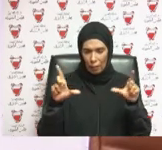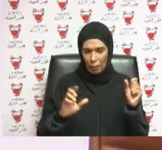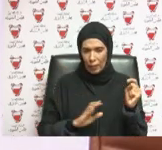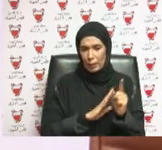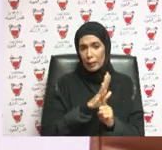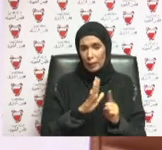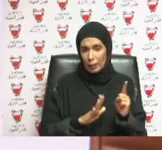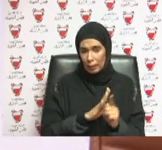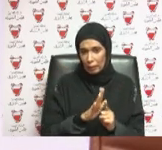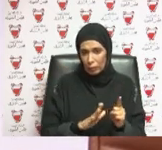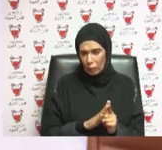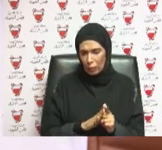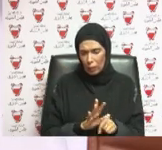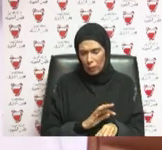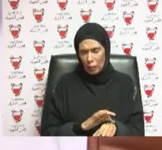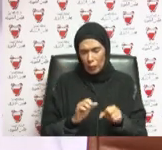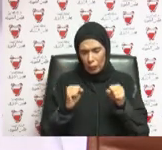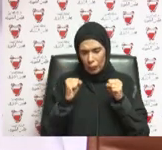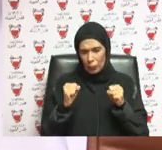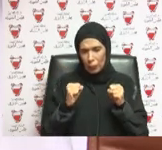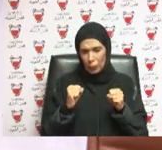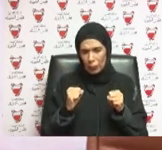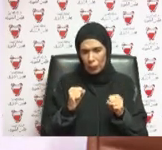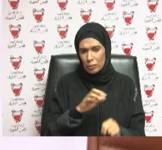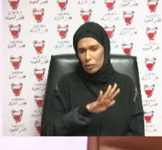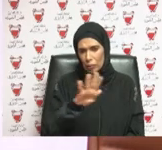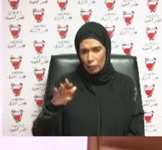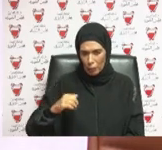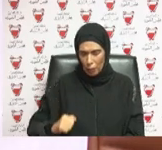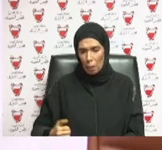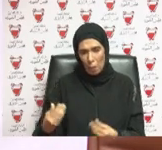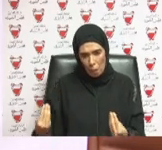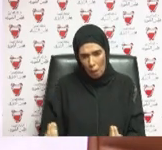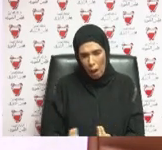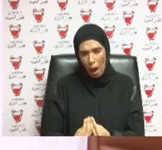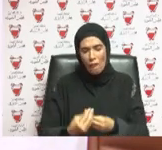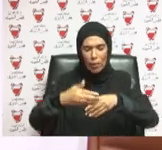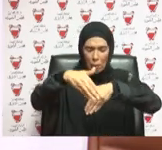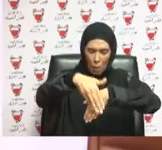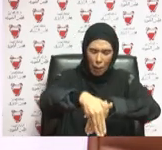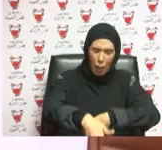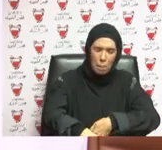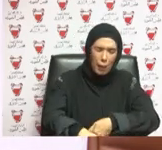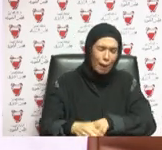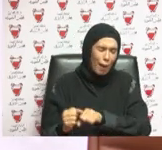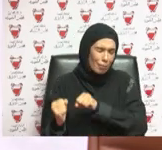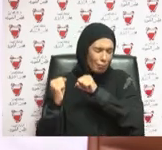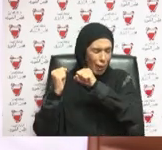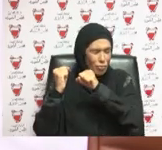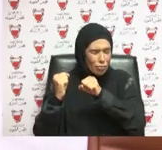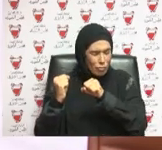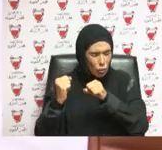اللحظة. كانت اللحظة اللي يطمح فيها كل بحريني انه هو يتواجد في هذا المكان ويقوم في الواجب لآخر